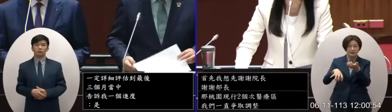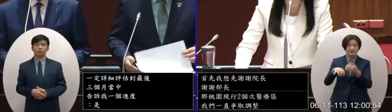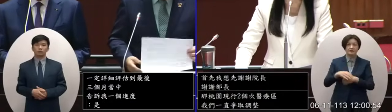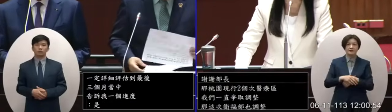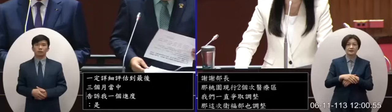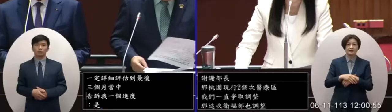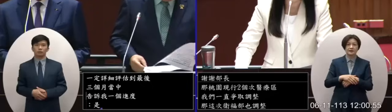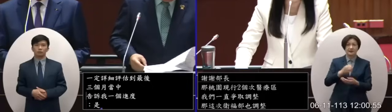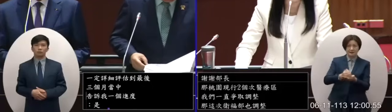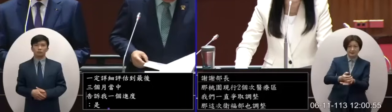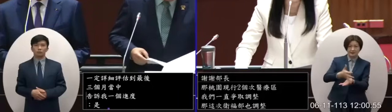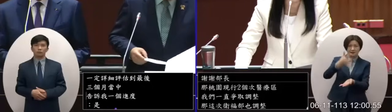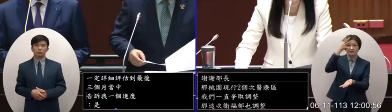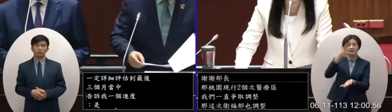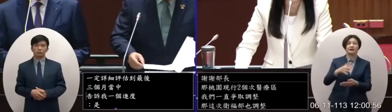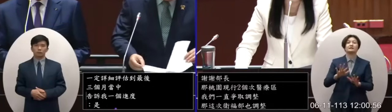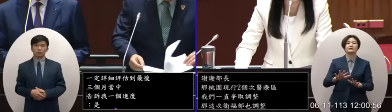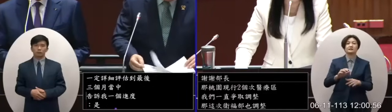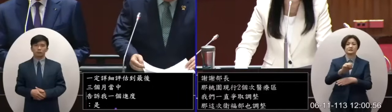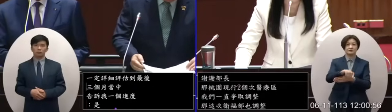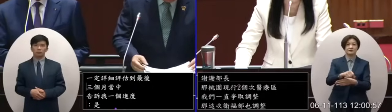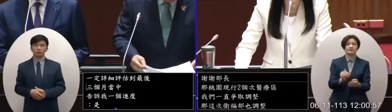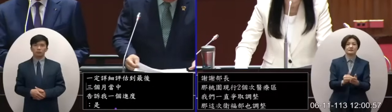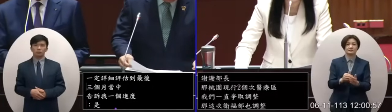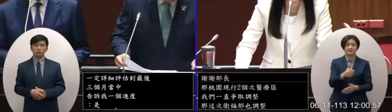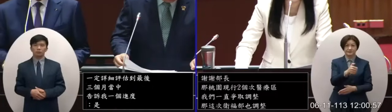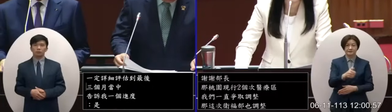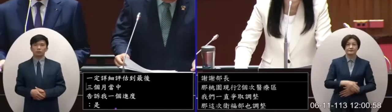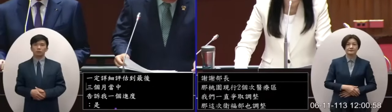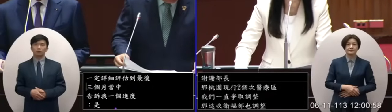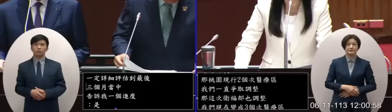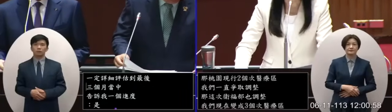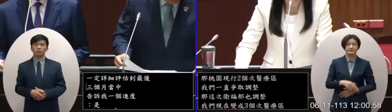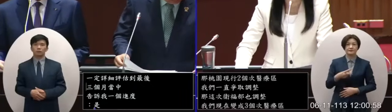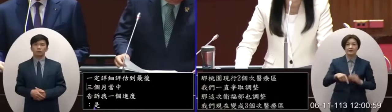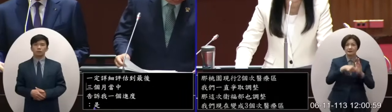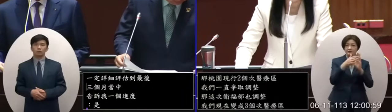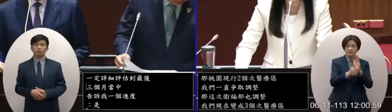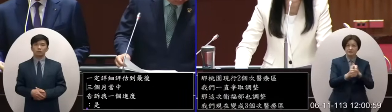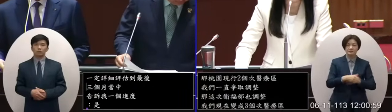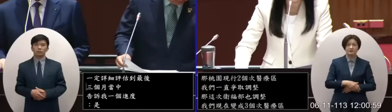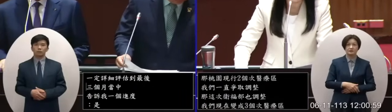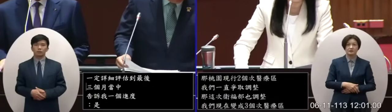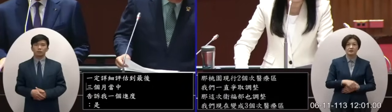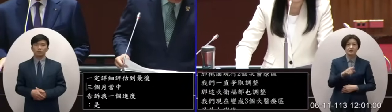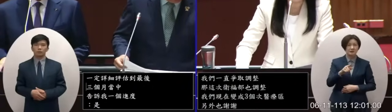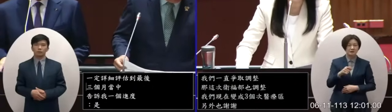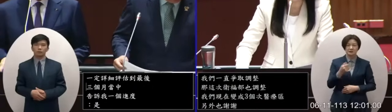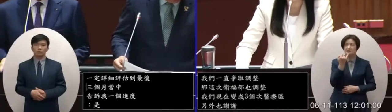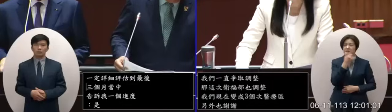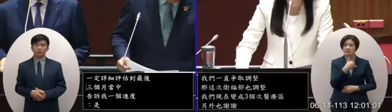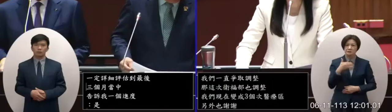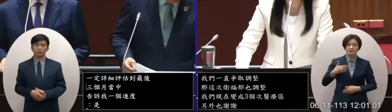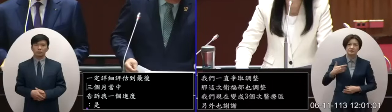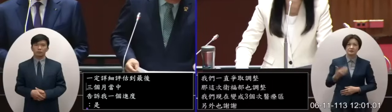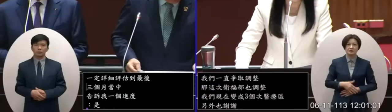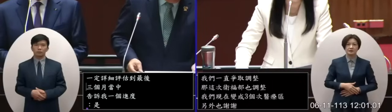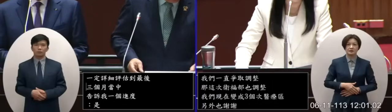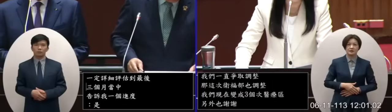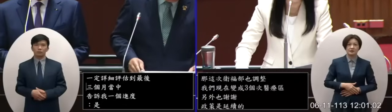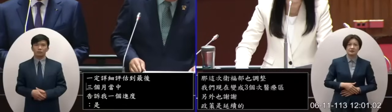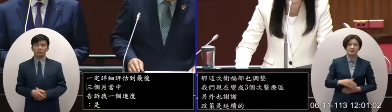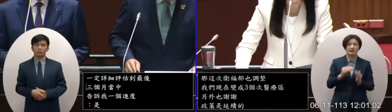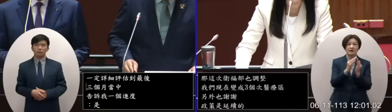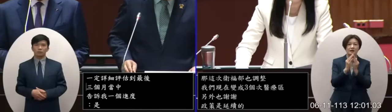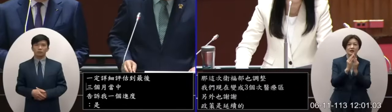二医疗大楼哦，那这个也核定哦，这两件事要谢谢哦。但是我想院长哦，可能还没有那么了解，我们现在布桃的第二医